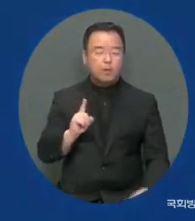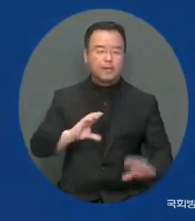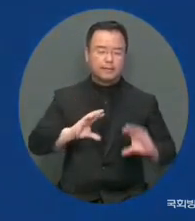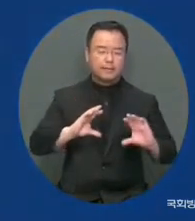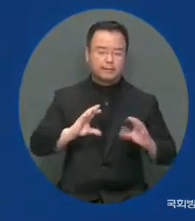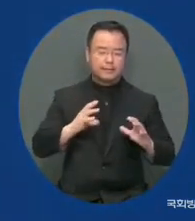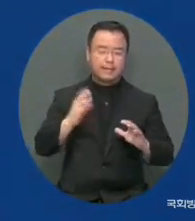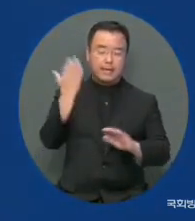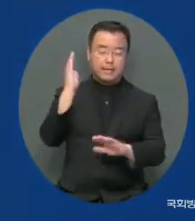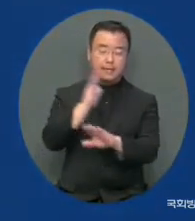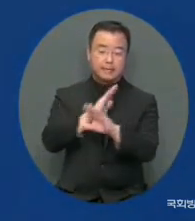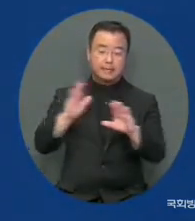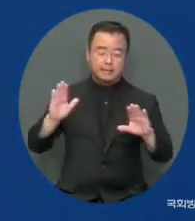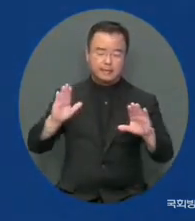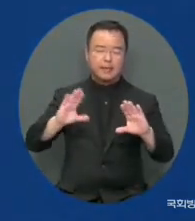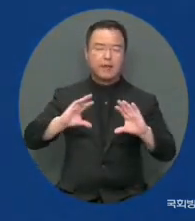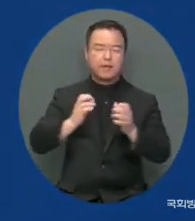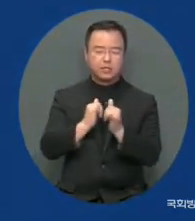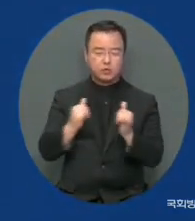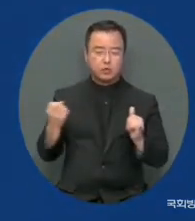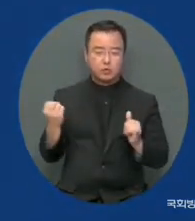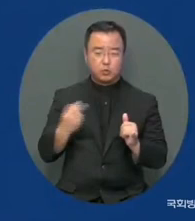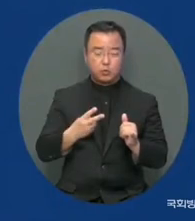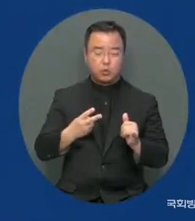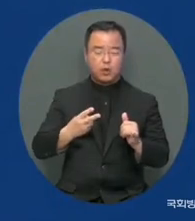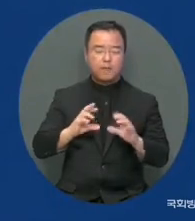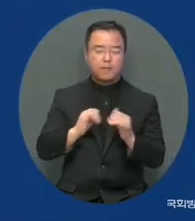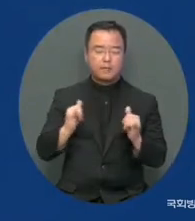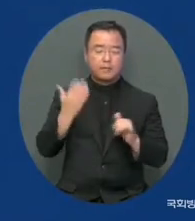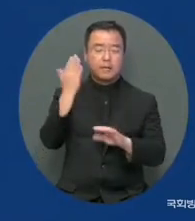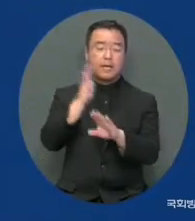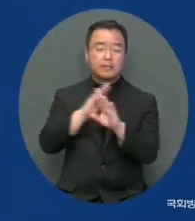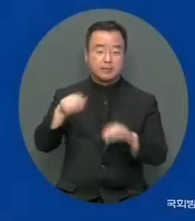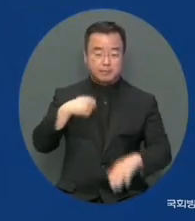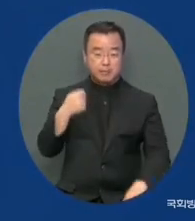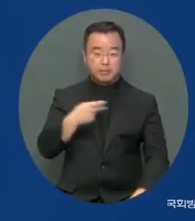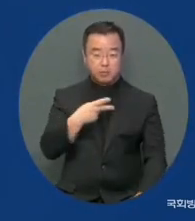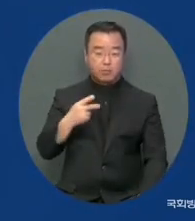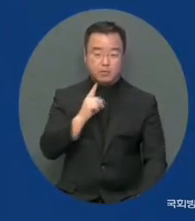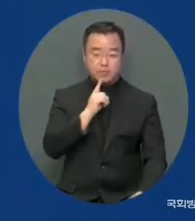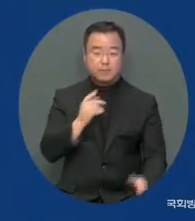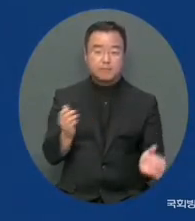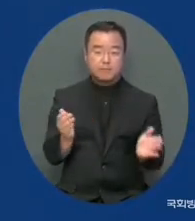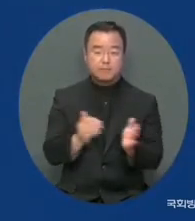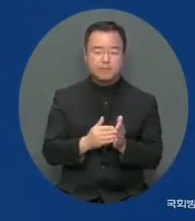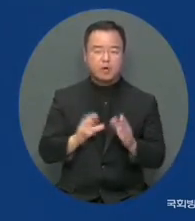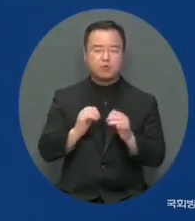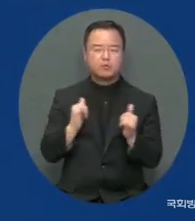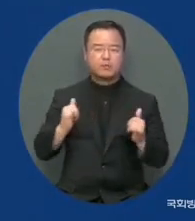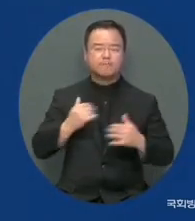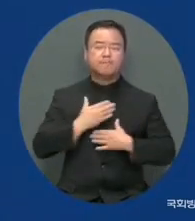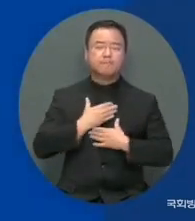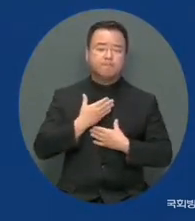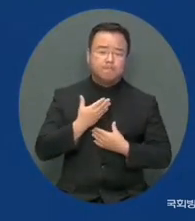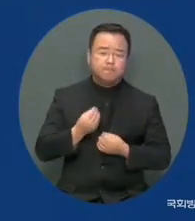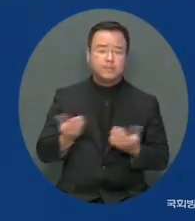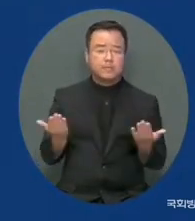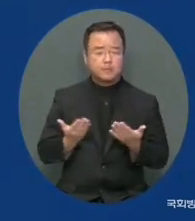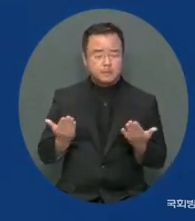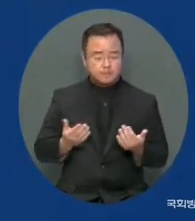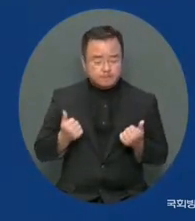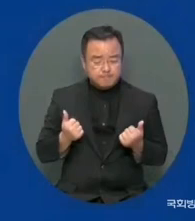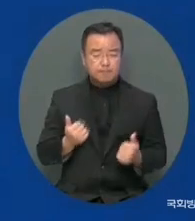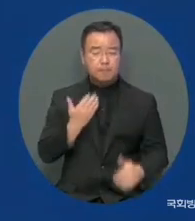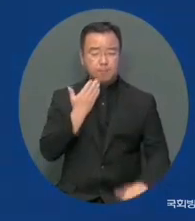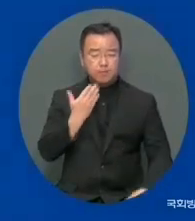밥이 하늘이라는 말씀을 입버릇처럼 하셨다고 합니다. 국민이 마음 놓고 생업에 종사할 수 있도록